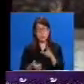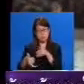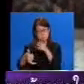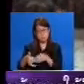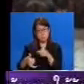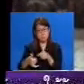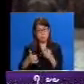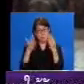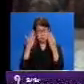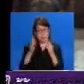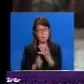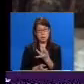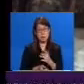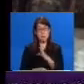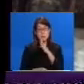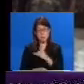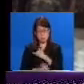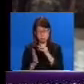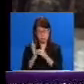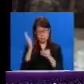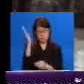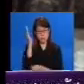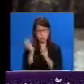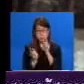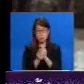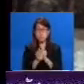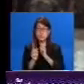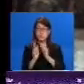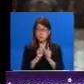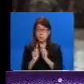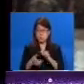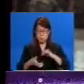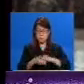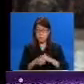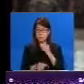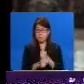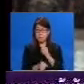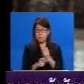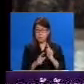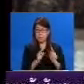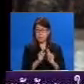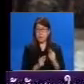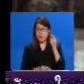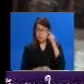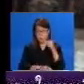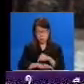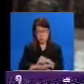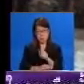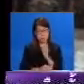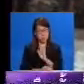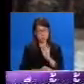ราะฉะนั้นเวลาเราจะไปสัมผัสกับเขาหรือการทำงานอะไรไปพบปะเราก็จะได้รู้จักเลือกเวลาให้เหมาะส